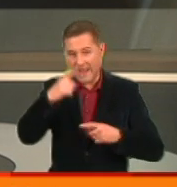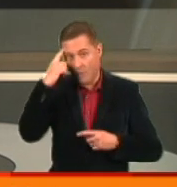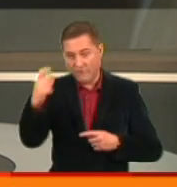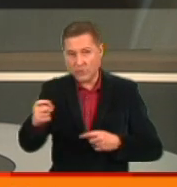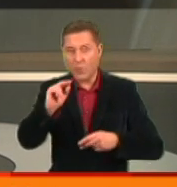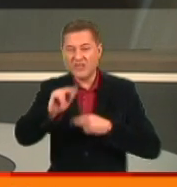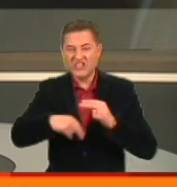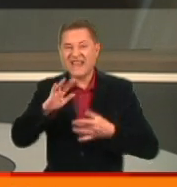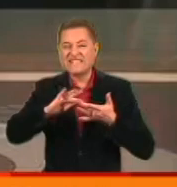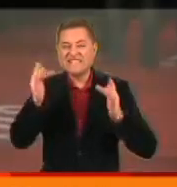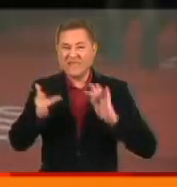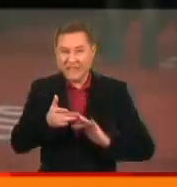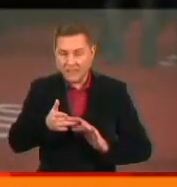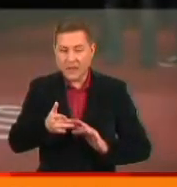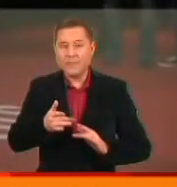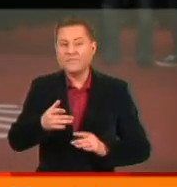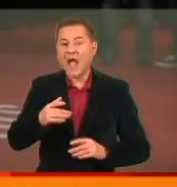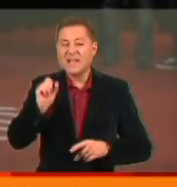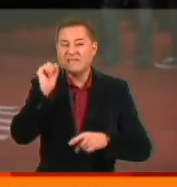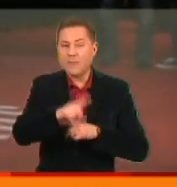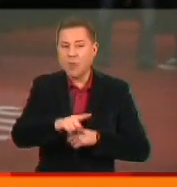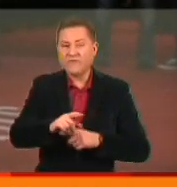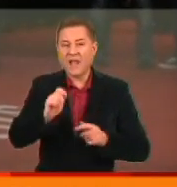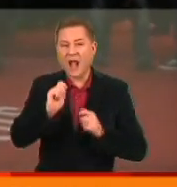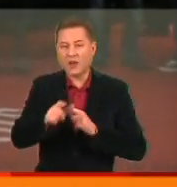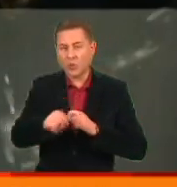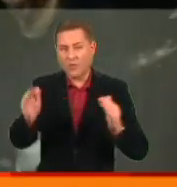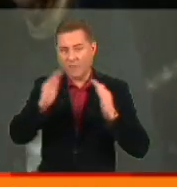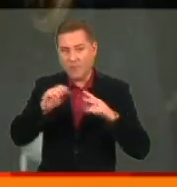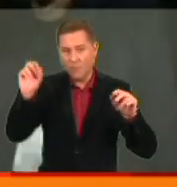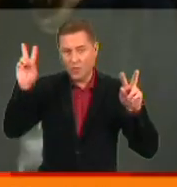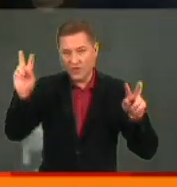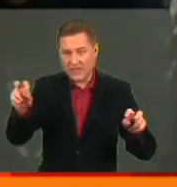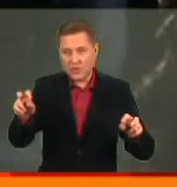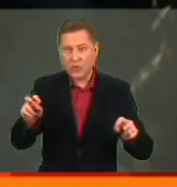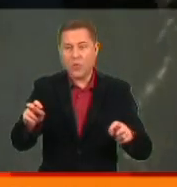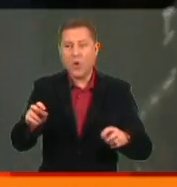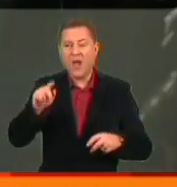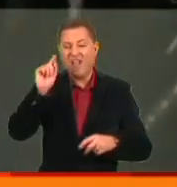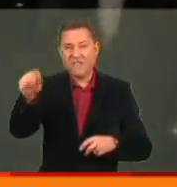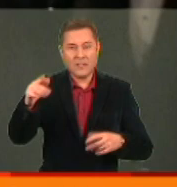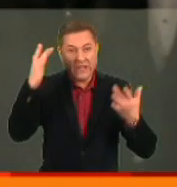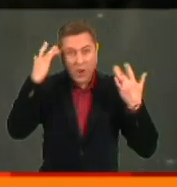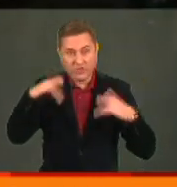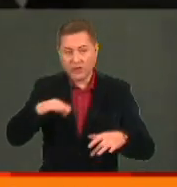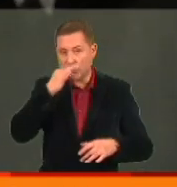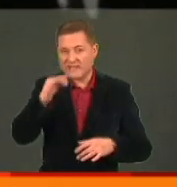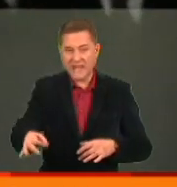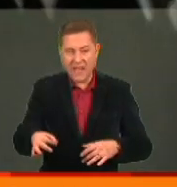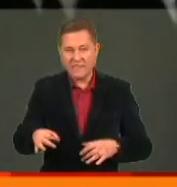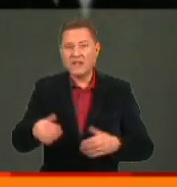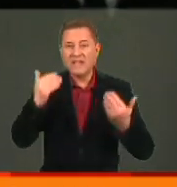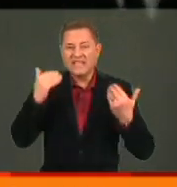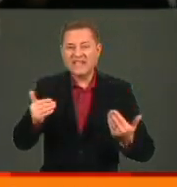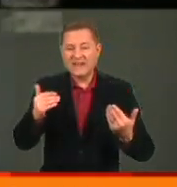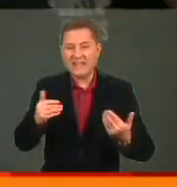повідомили через Твіттер. Одночасно замовник карткового будинку відеосервіс Netflix неочікувано заявив, нині